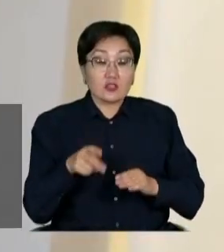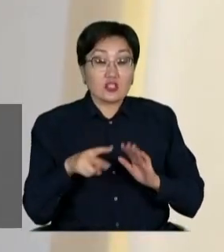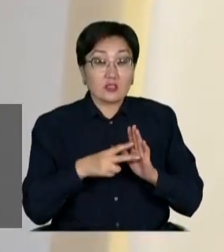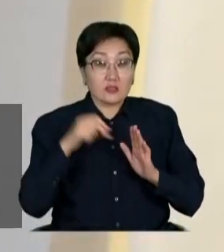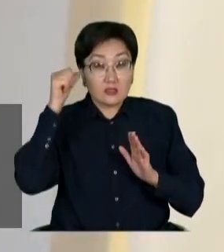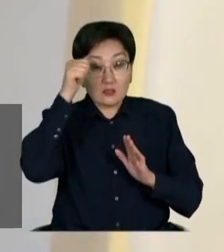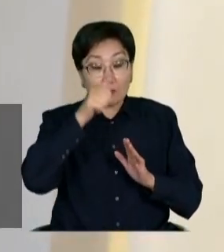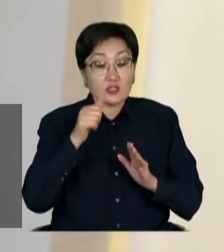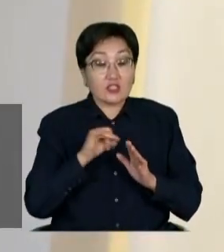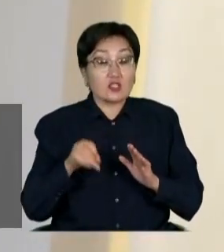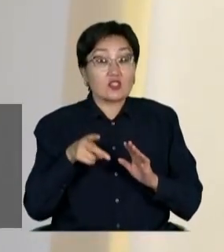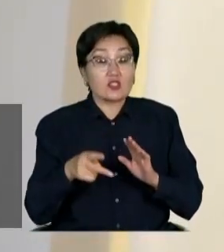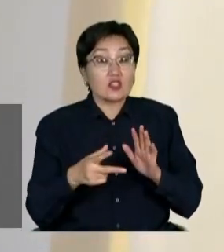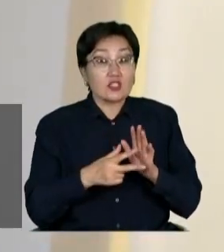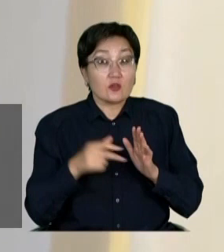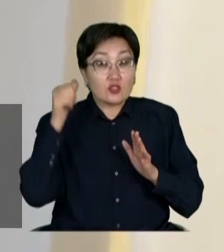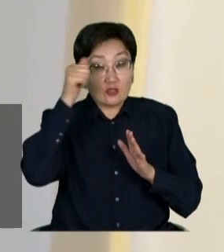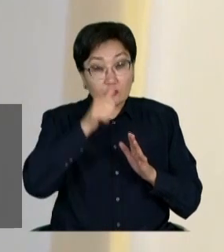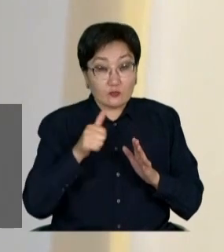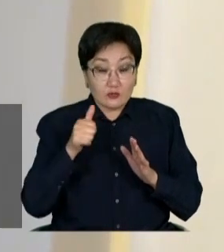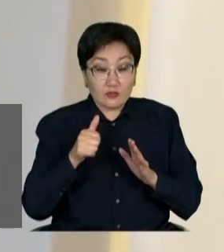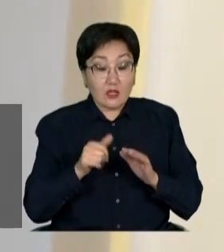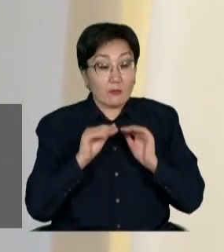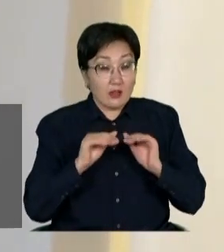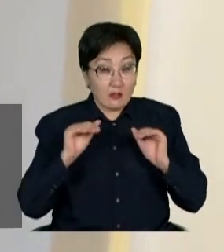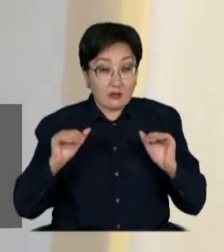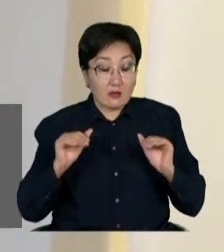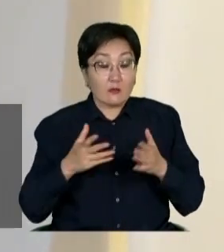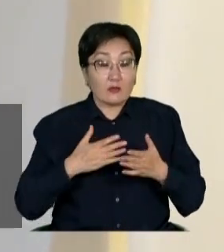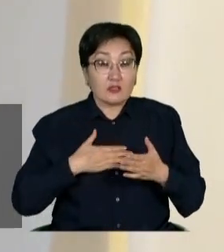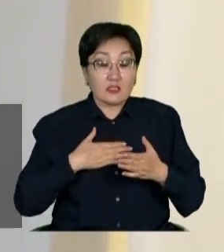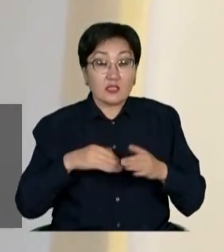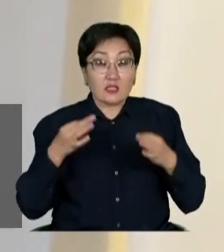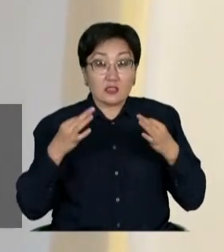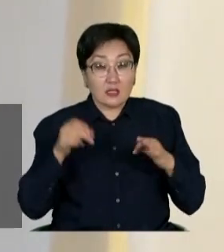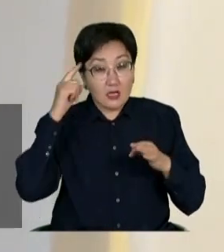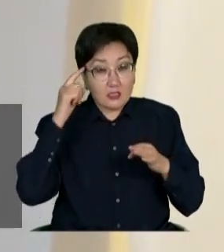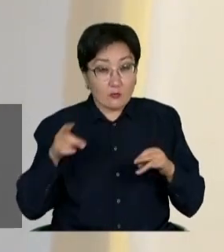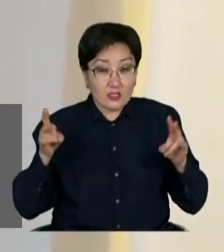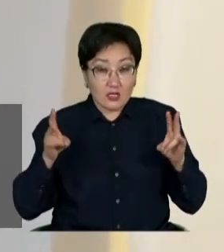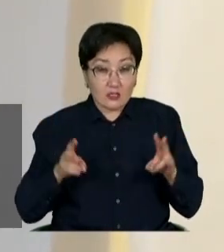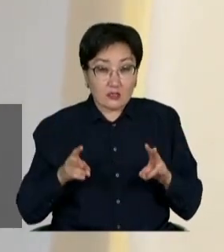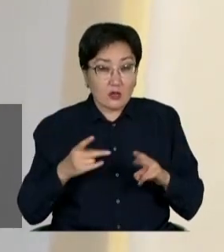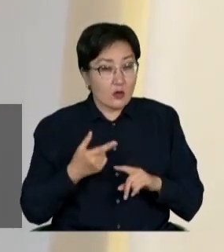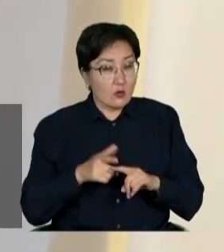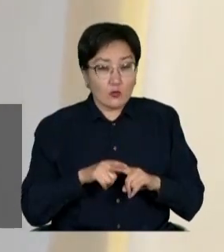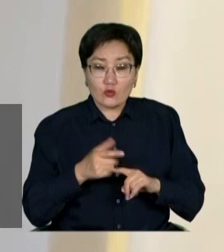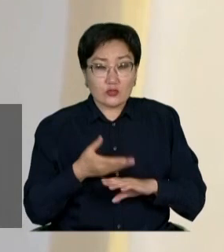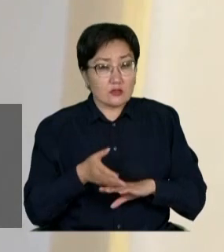2007 жылғы және 2008 жылғы балалар бізде ашық ми жарақатымен өте